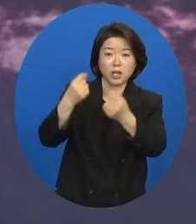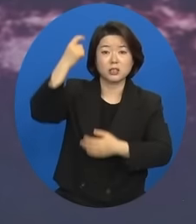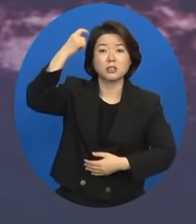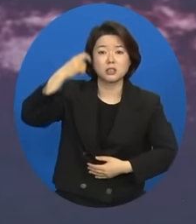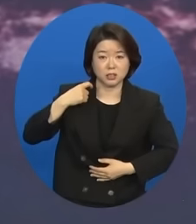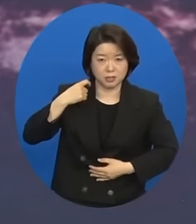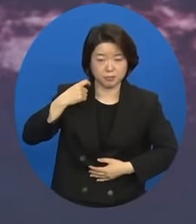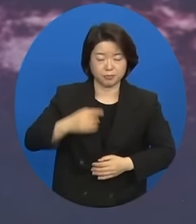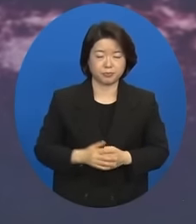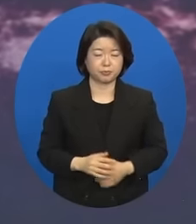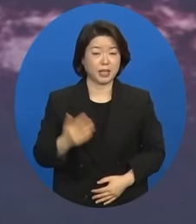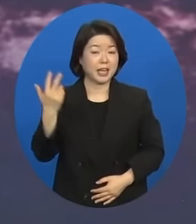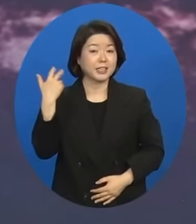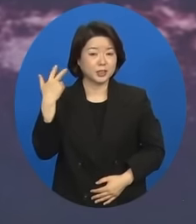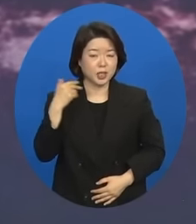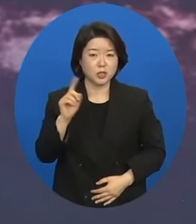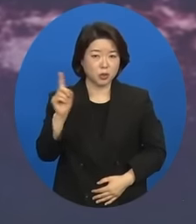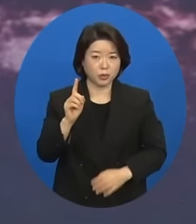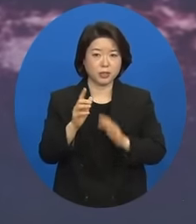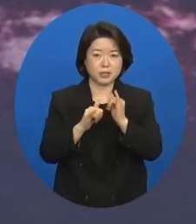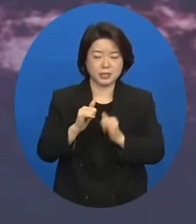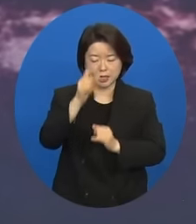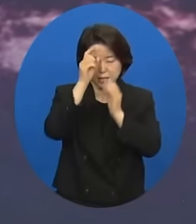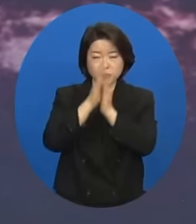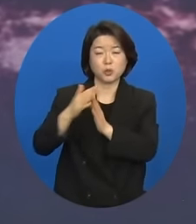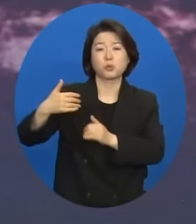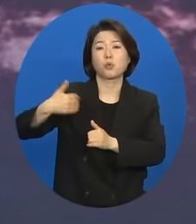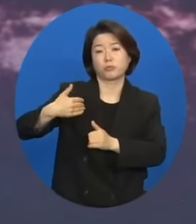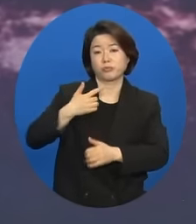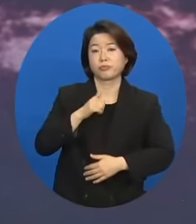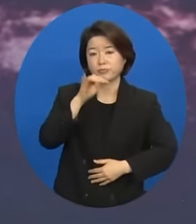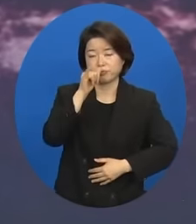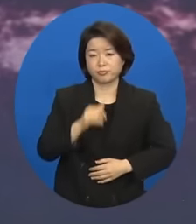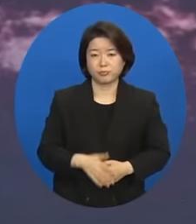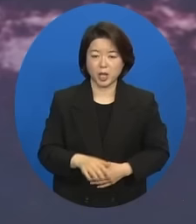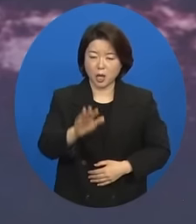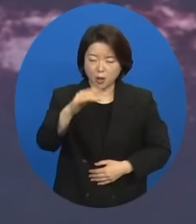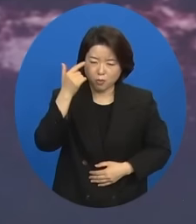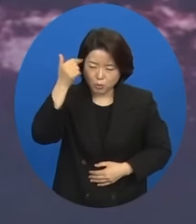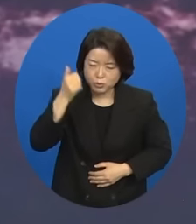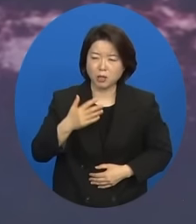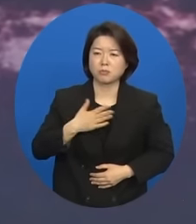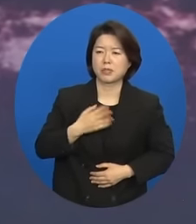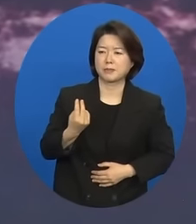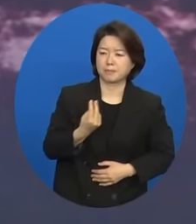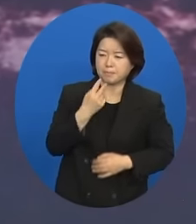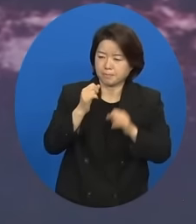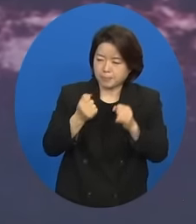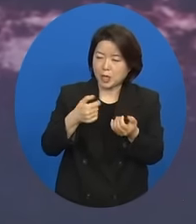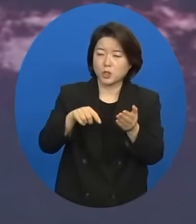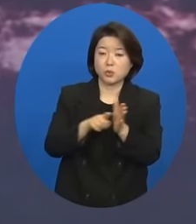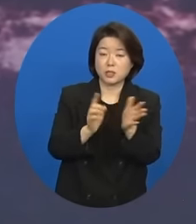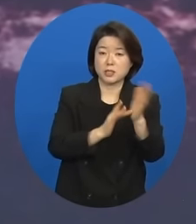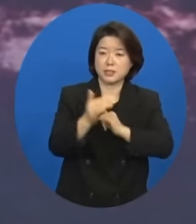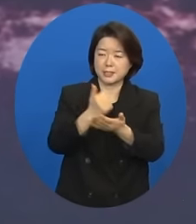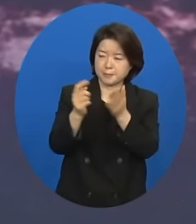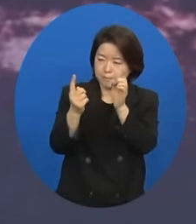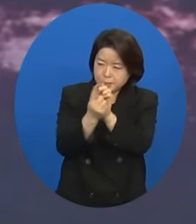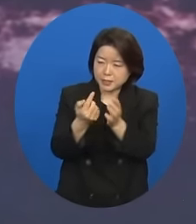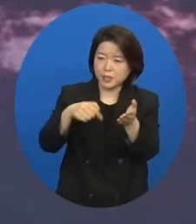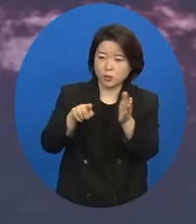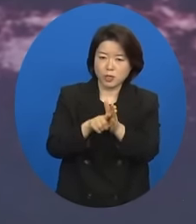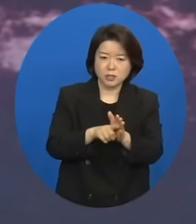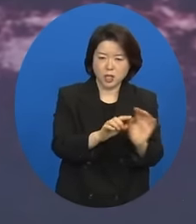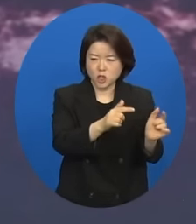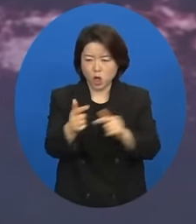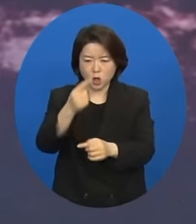지난주 중에 어떤 분이 기도 요청을 해 오셨어요 목사님 저는 살기 위해서 예수님을 만나기 위해서 여러